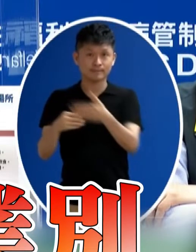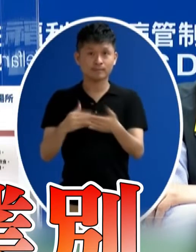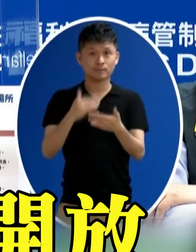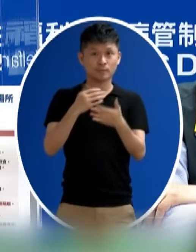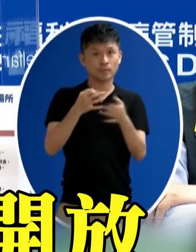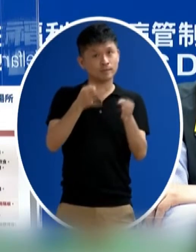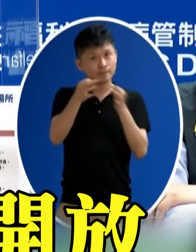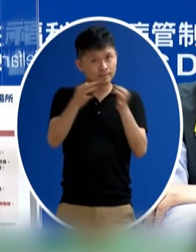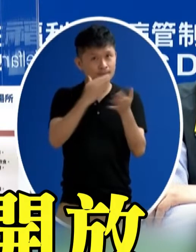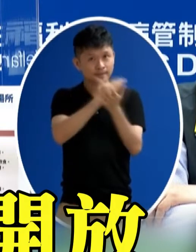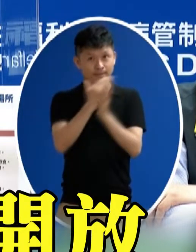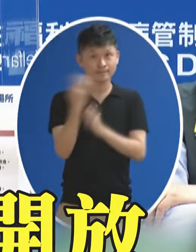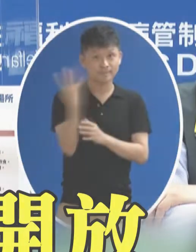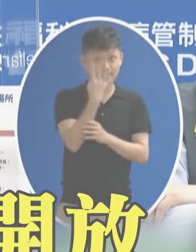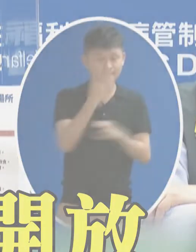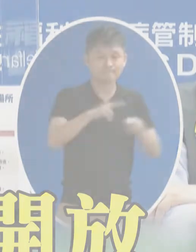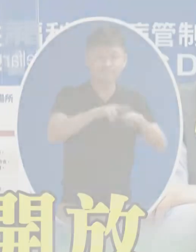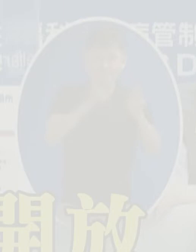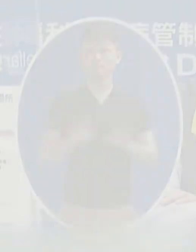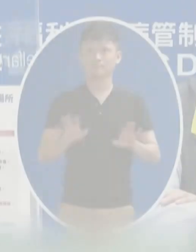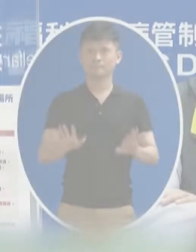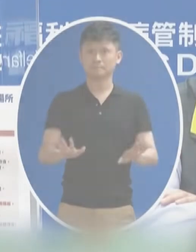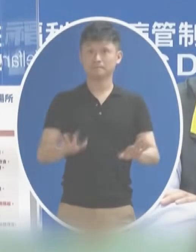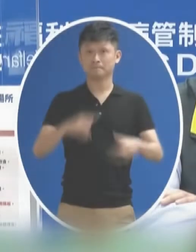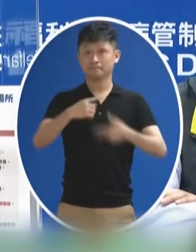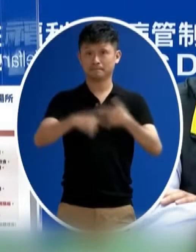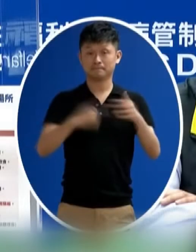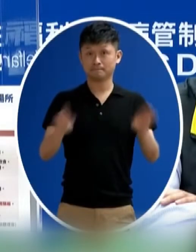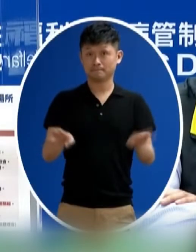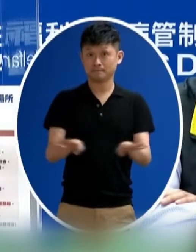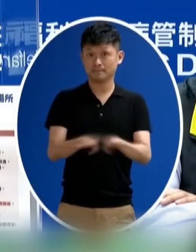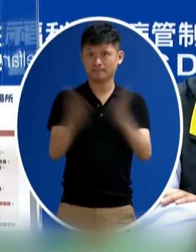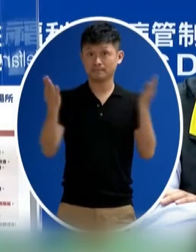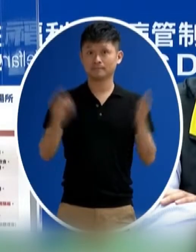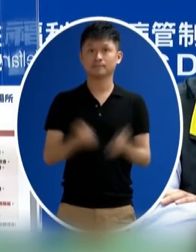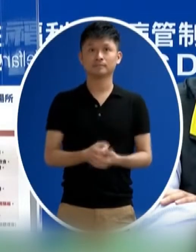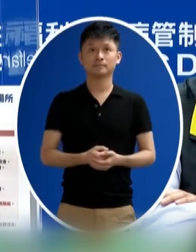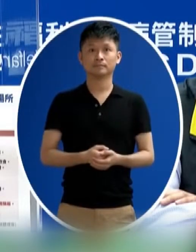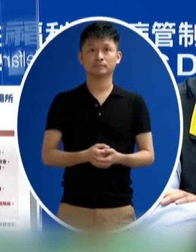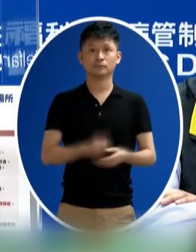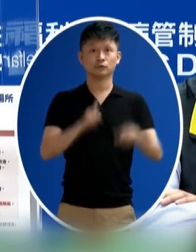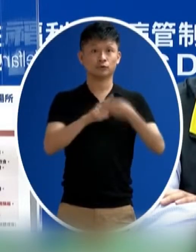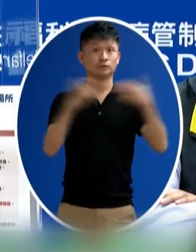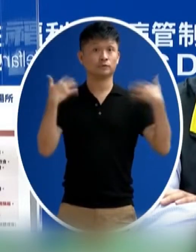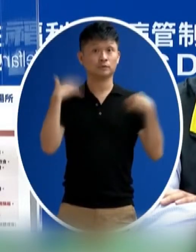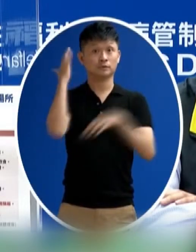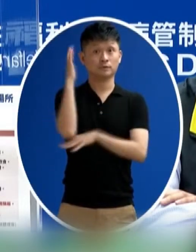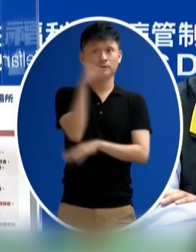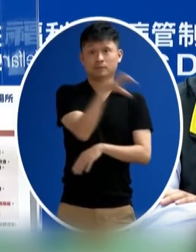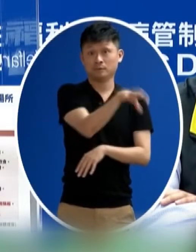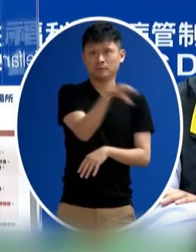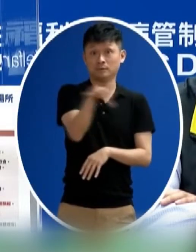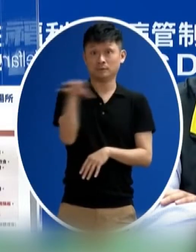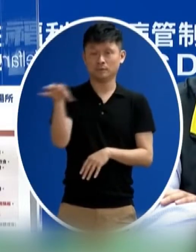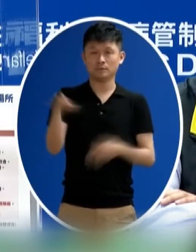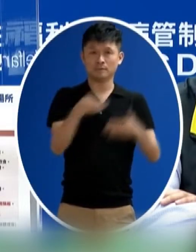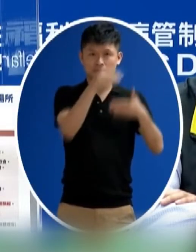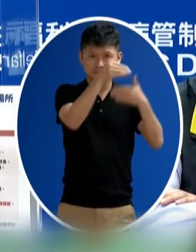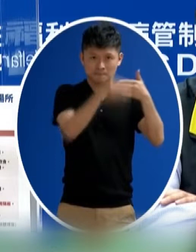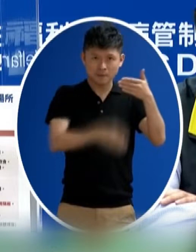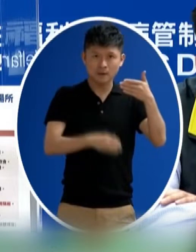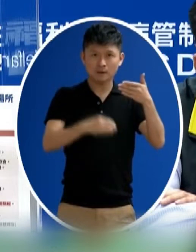别能够有条件的开放。本周起，那各主管单位修订相关指引之